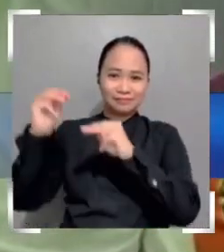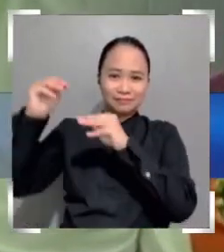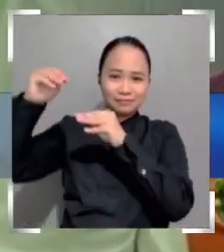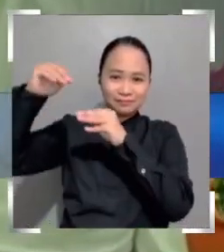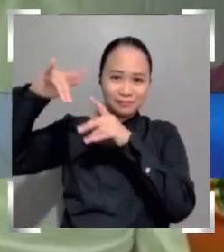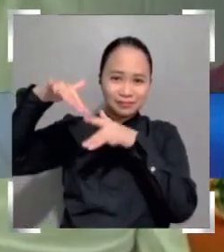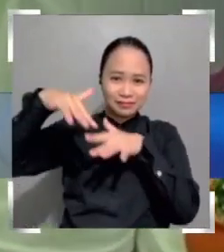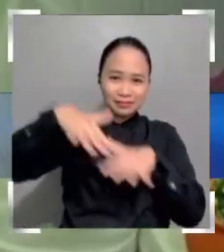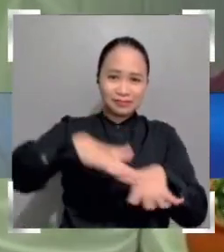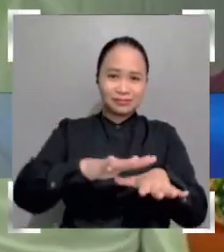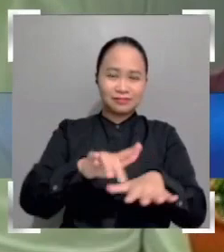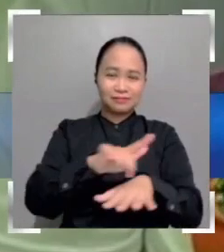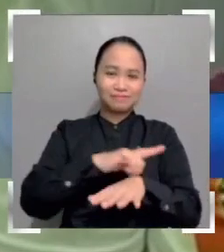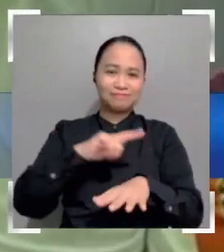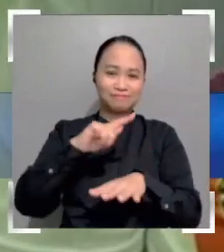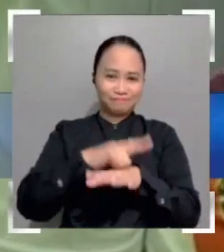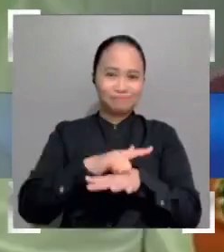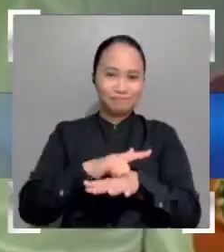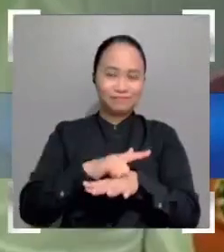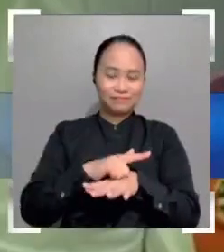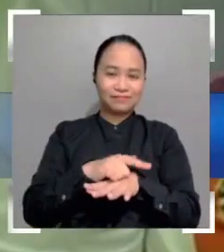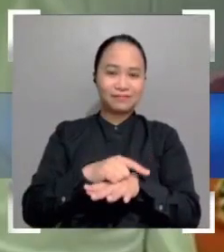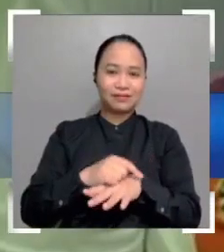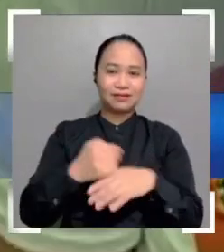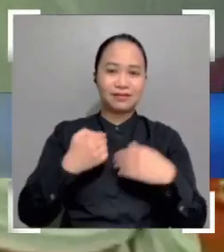natabunan siya. So, but gahapon po